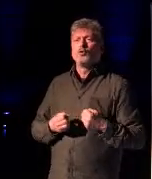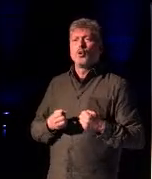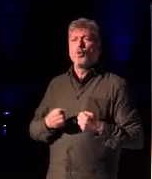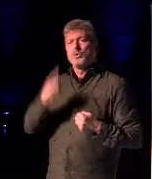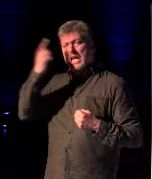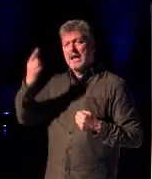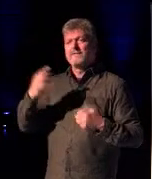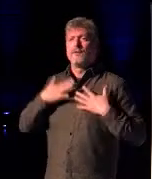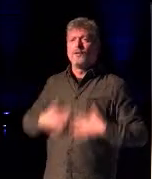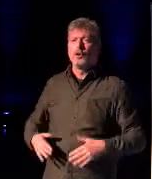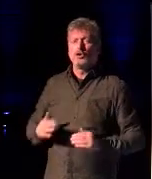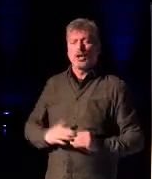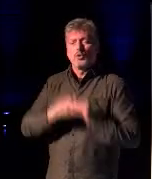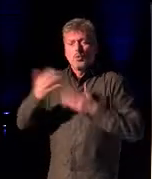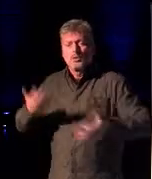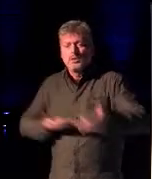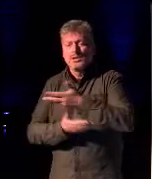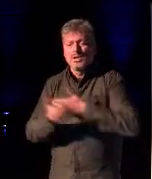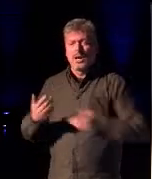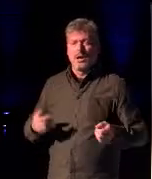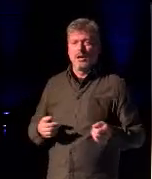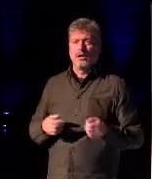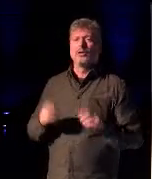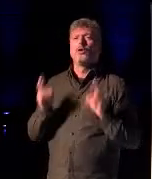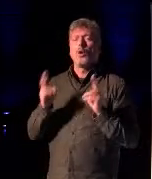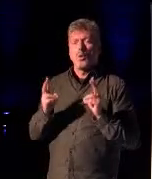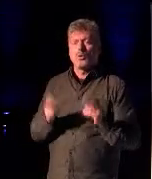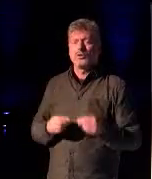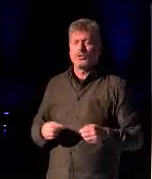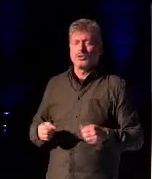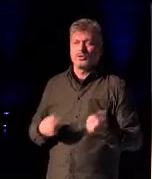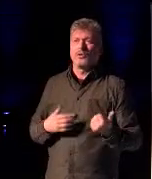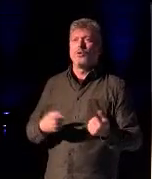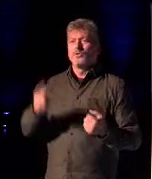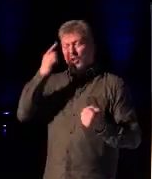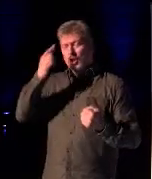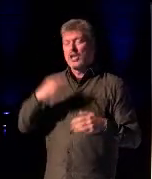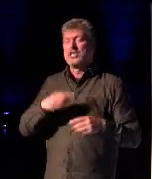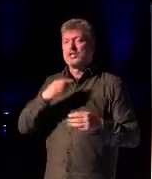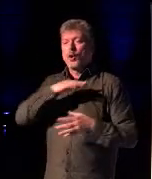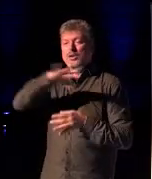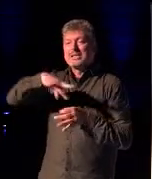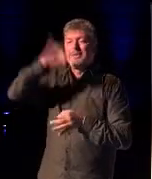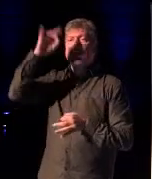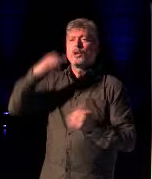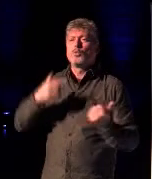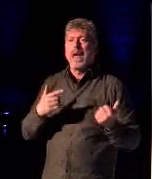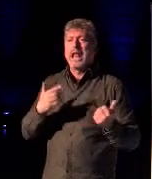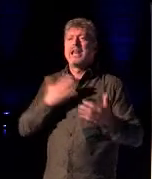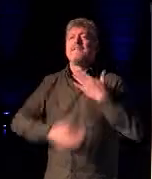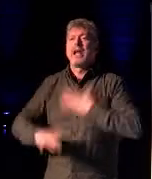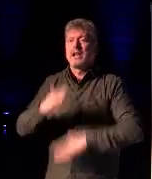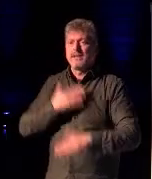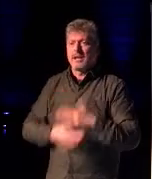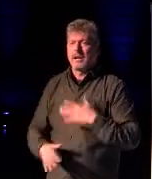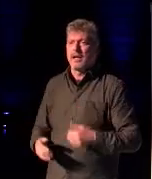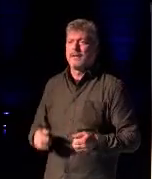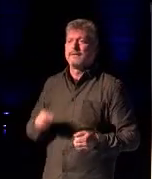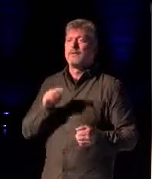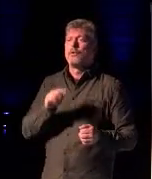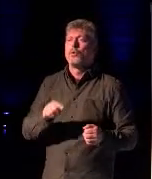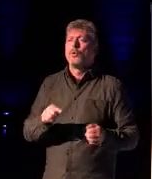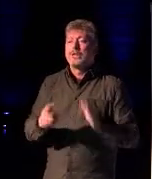sosialt, og øke fysisk og spirituell velvære. Og disse